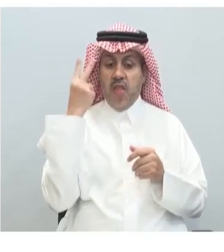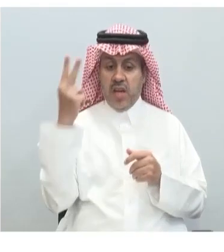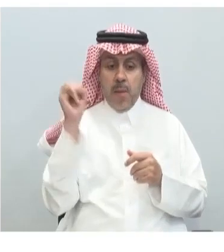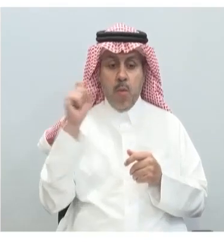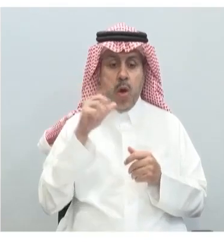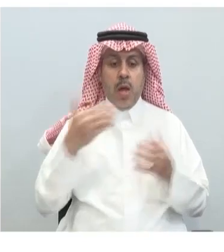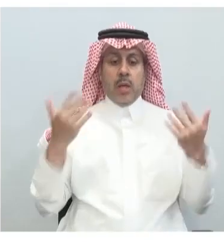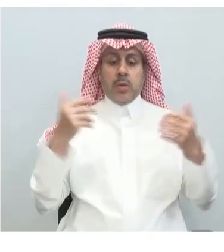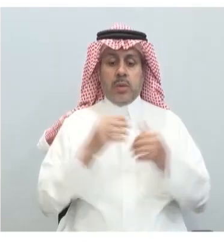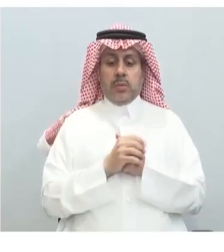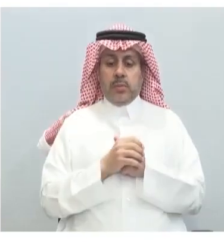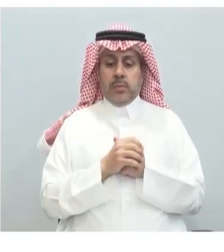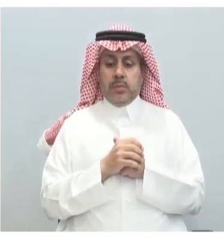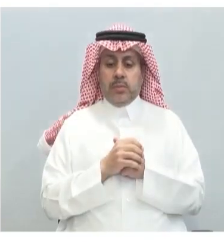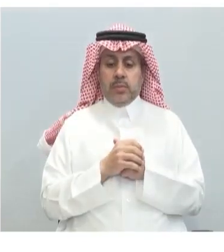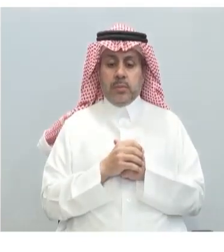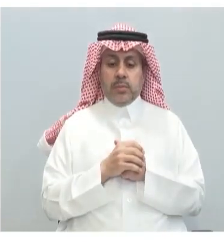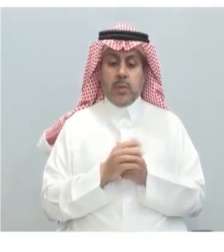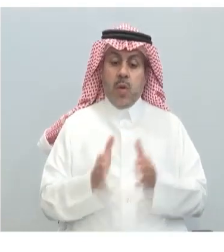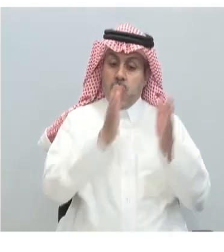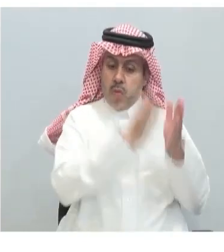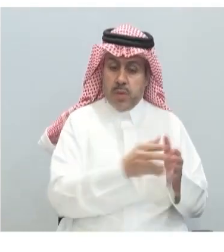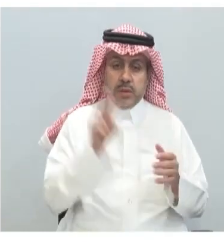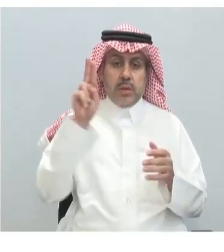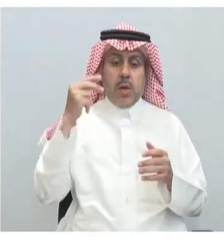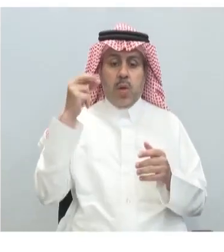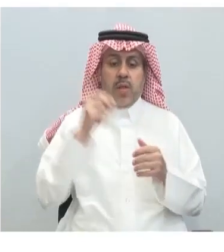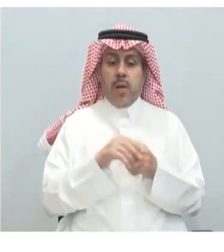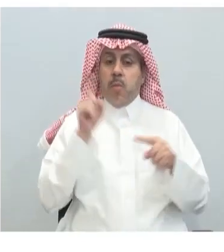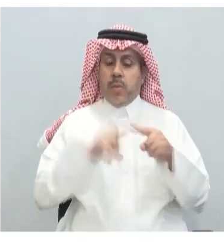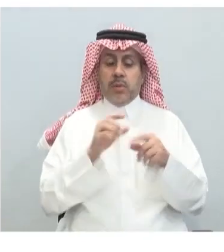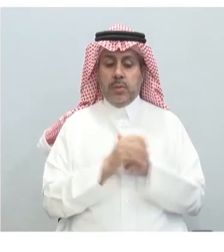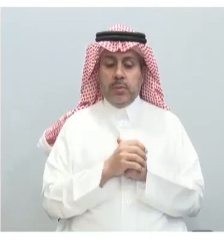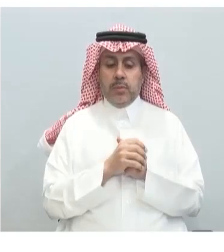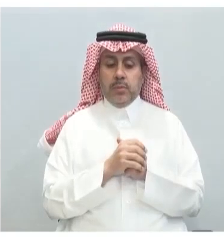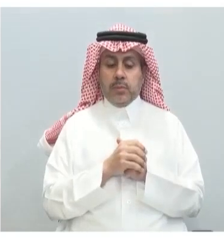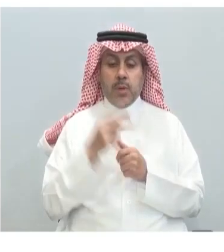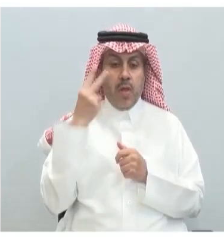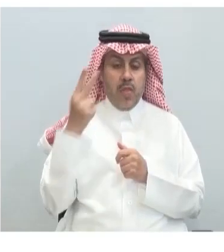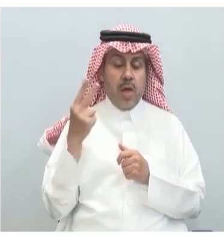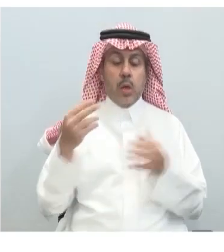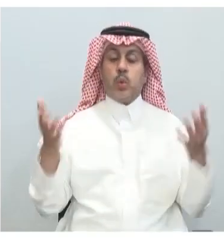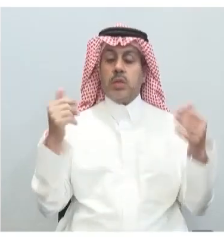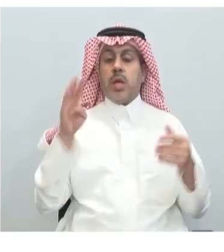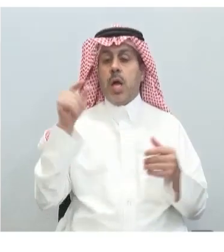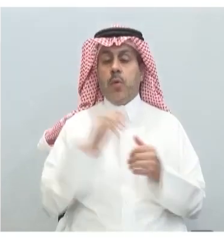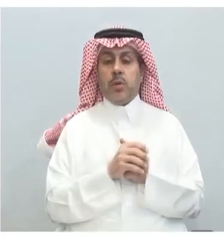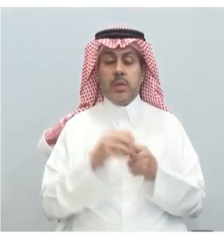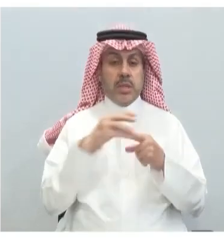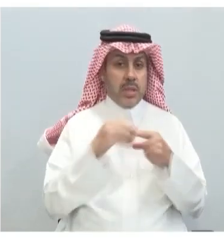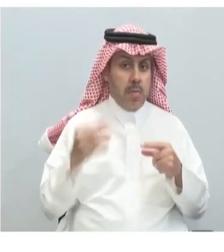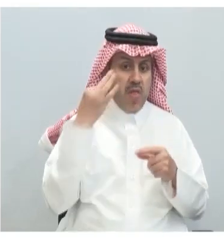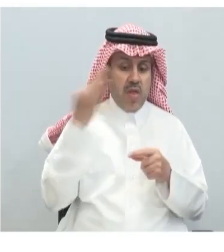من الاكسجين ثم نقوم بالتعويض مباشره اذا ثاني اكسيد الكربون قلنا تساوي سال